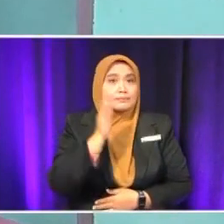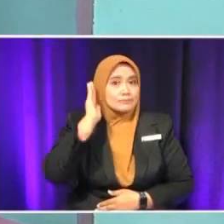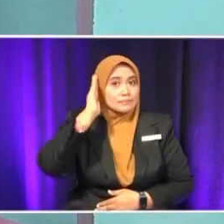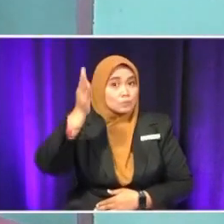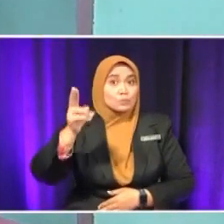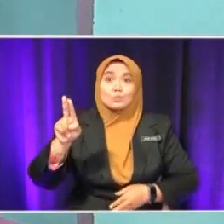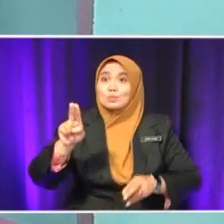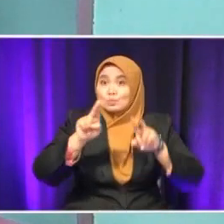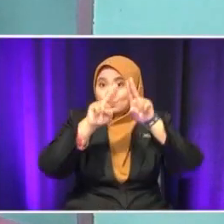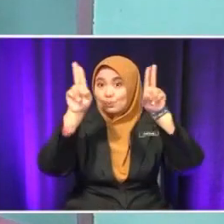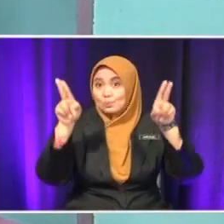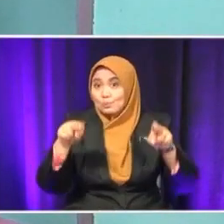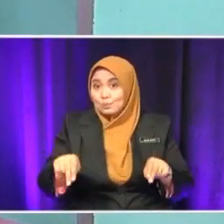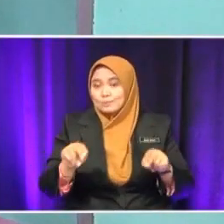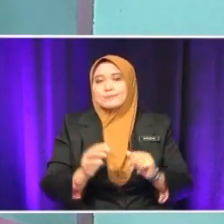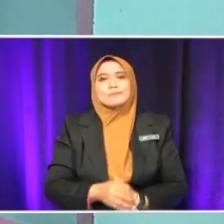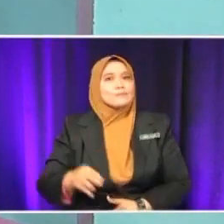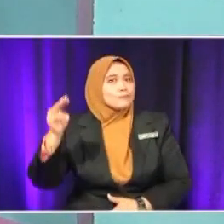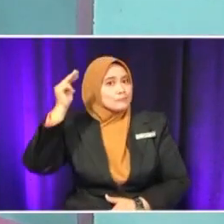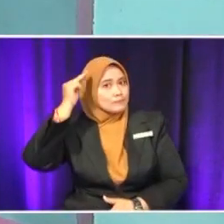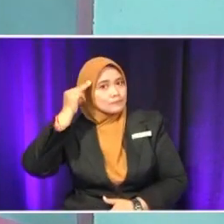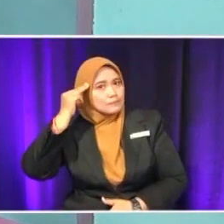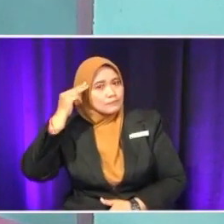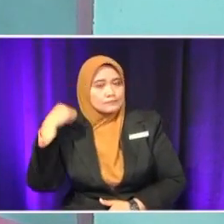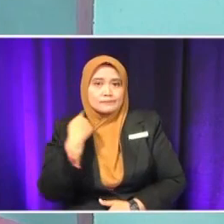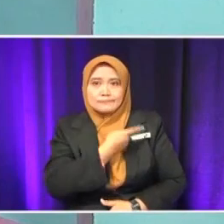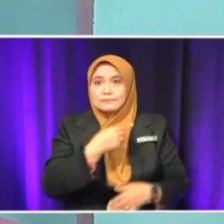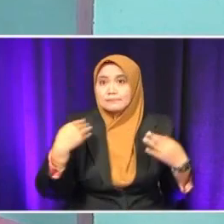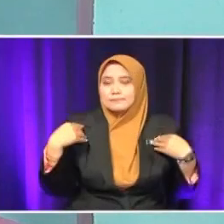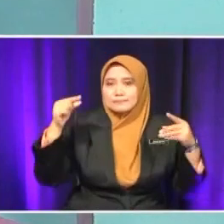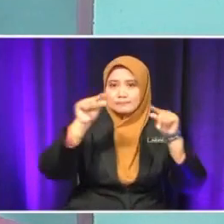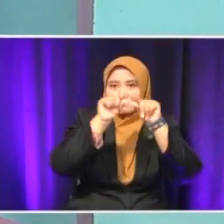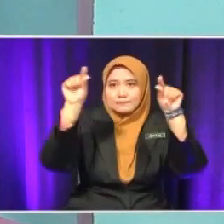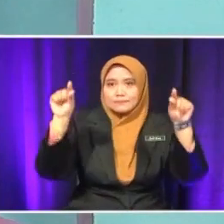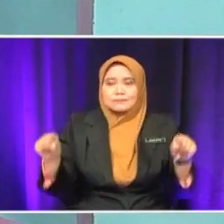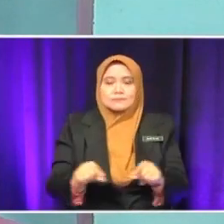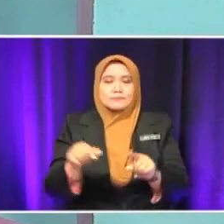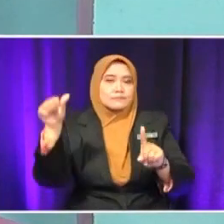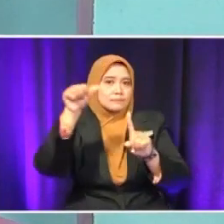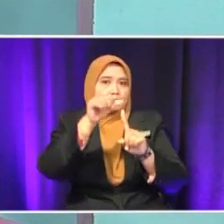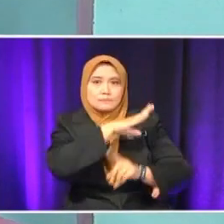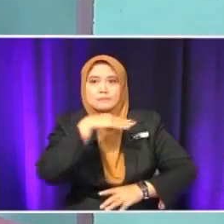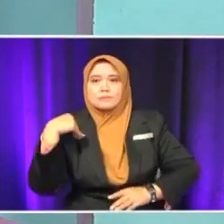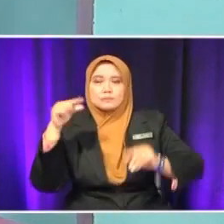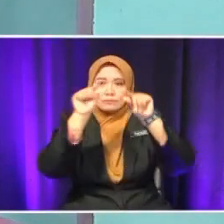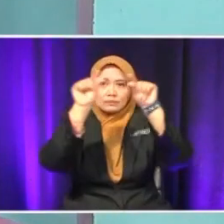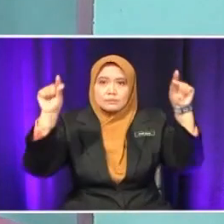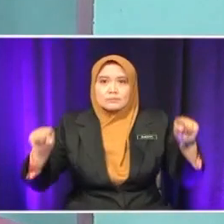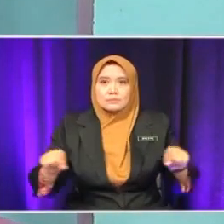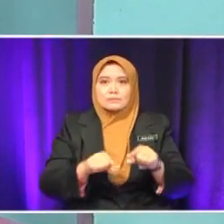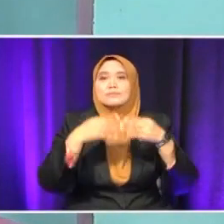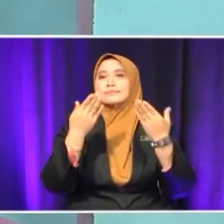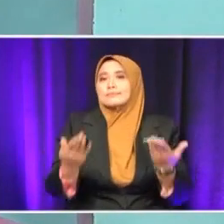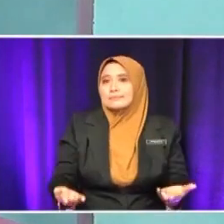minda. Uji minda. Okay. Maknanya kita ada graf terarah dan juga graf berpemberat. Mungkin ada soalan-soalan yang kita akan gabungkan